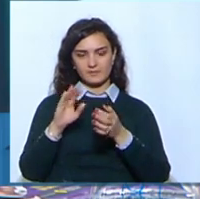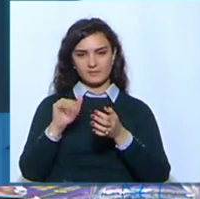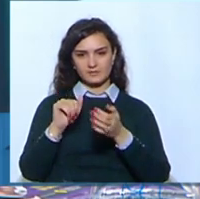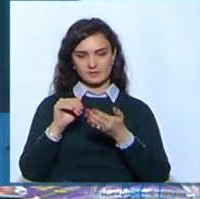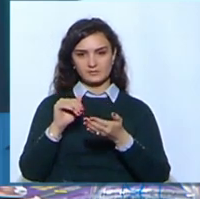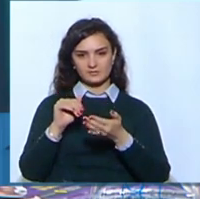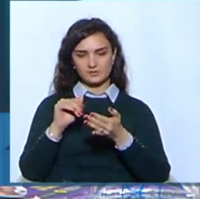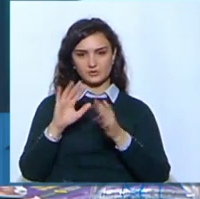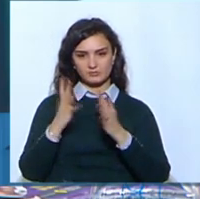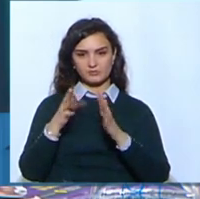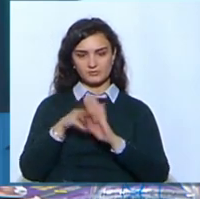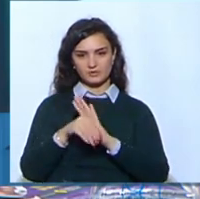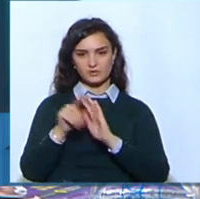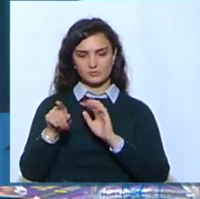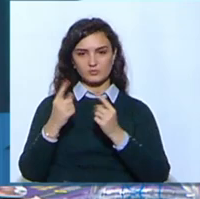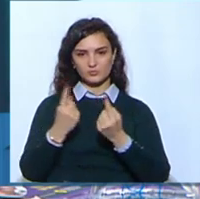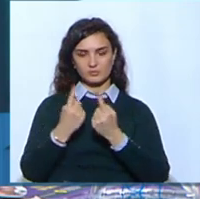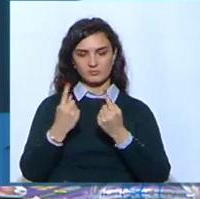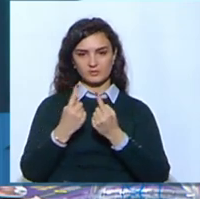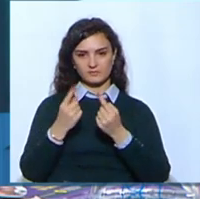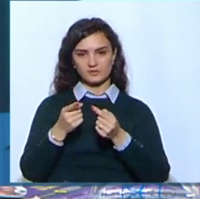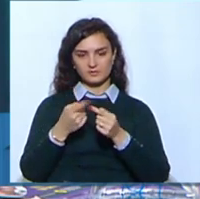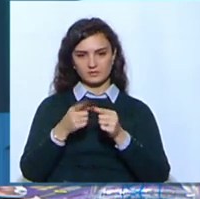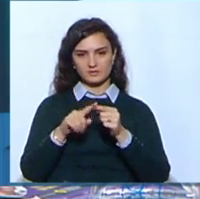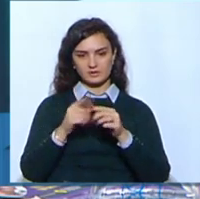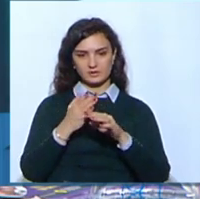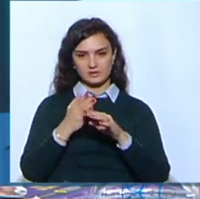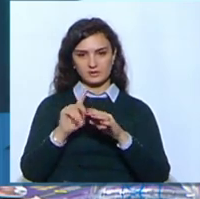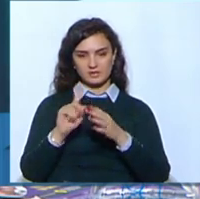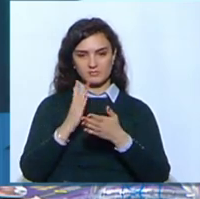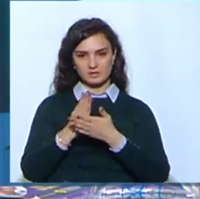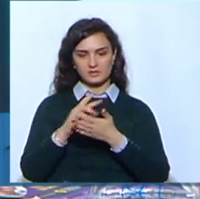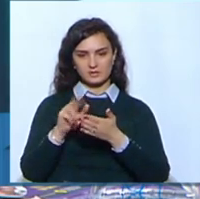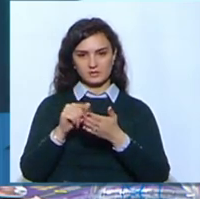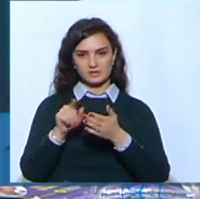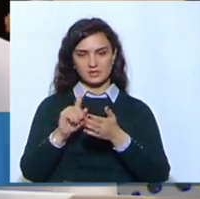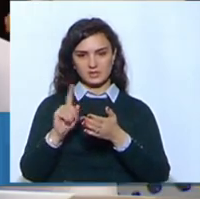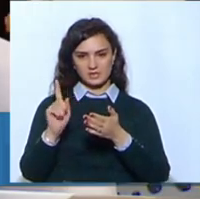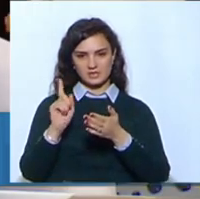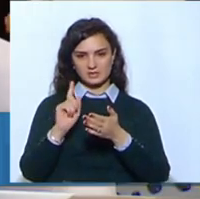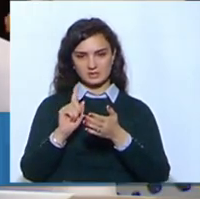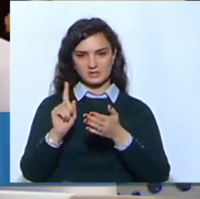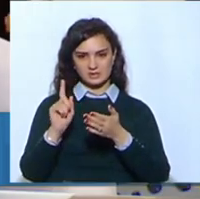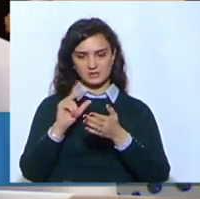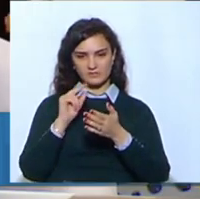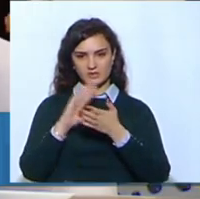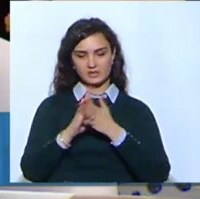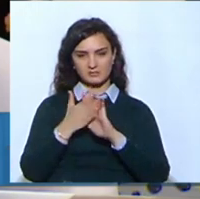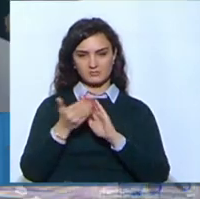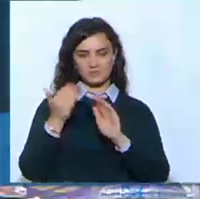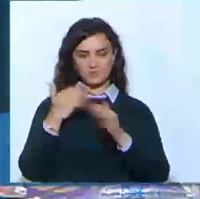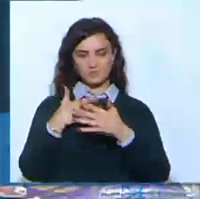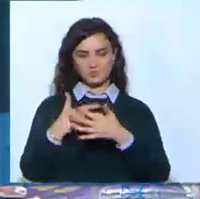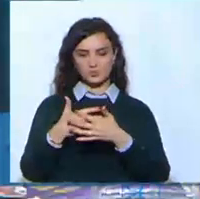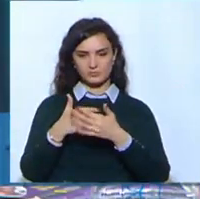ჰემოლიზური სტრეპტოკოკის შემთხვევაში, რომ ის ბუნებრივი ფლორის განუყოფელი ნაწილია და გარკვეულ რაოდენობაში ინფექციებში. ვადამდე, მაგალითად